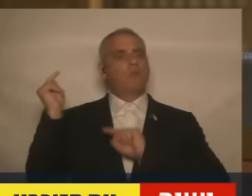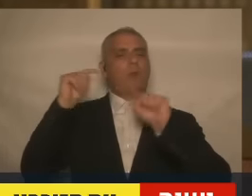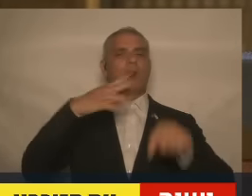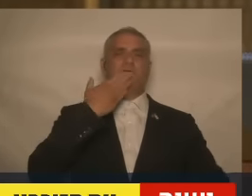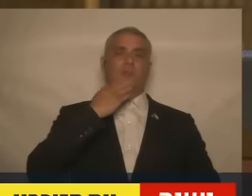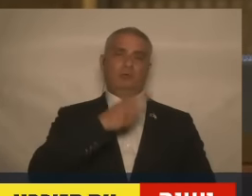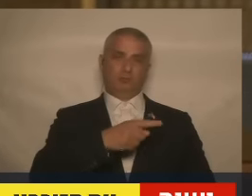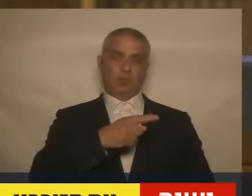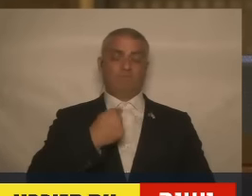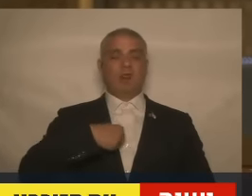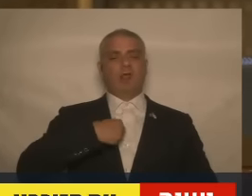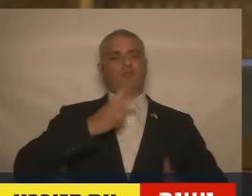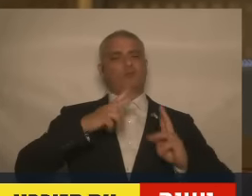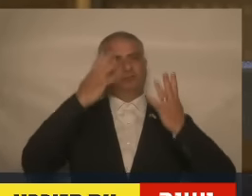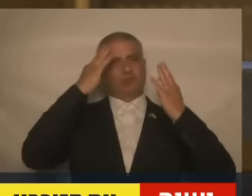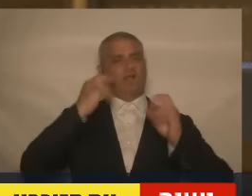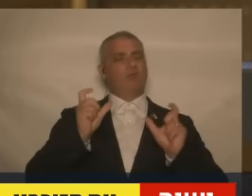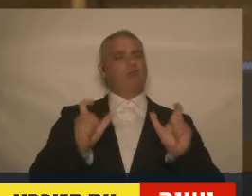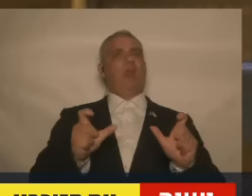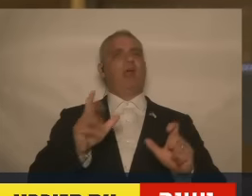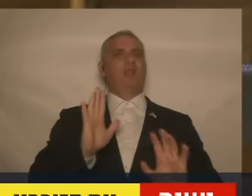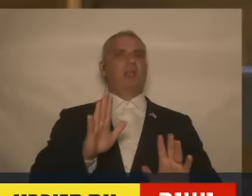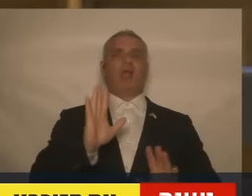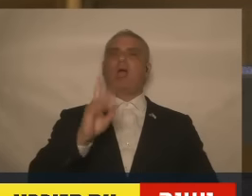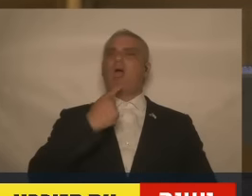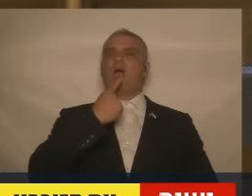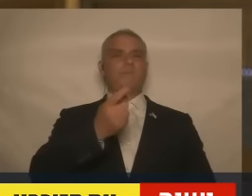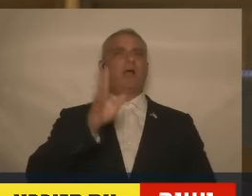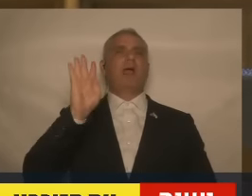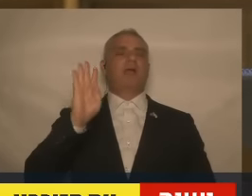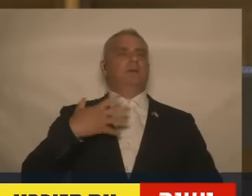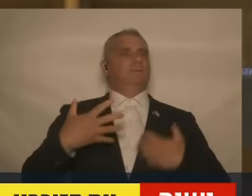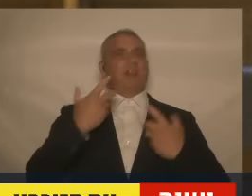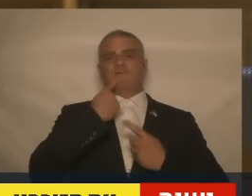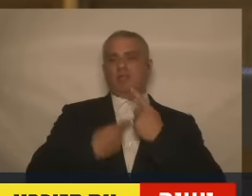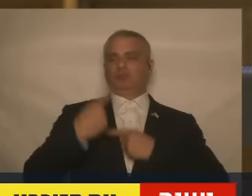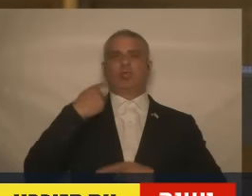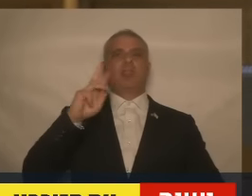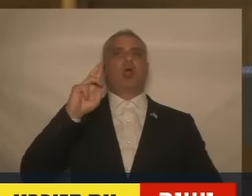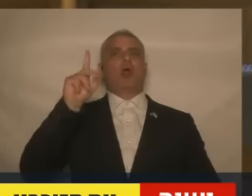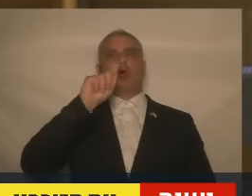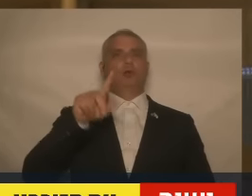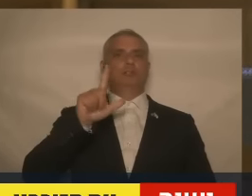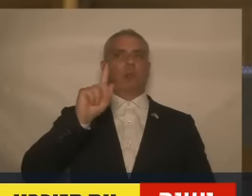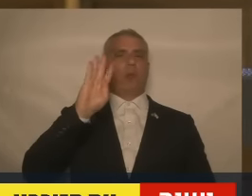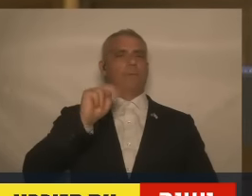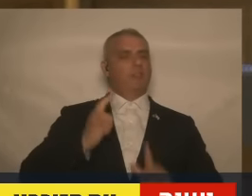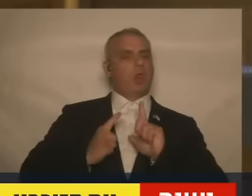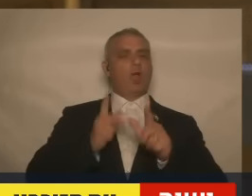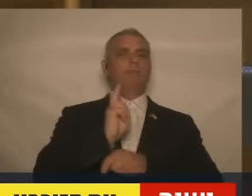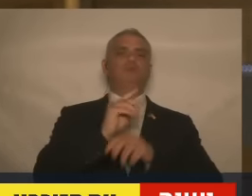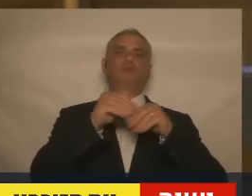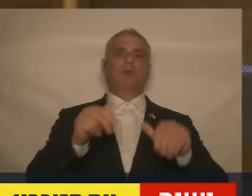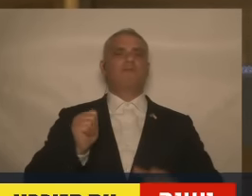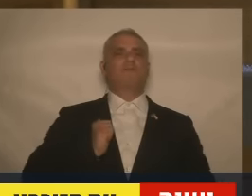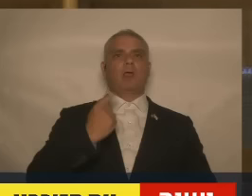לירושלים, לנו יש את הכבוד להגן עליה, כך אמרה בלהט לפני שנה רוז לובין, לוחמת מג"ב